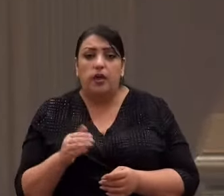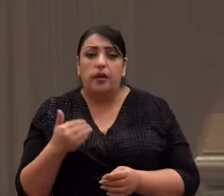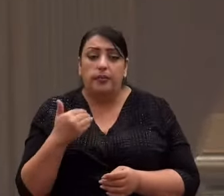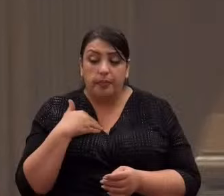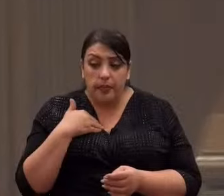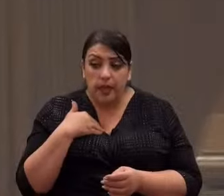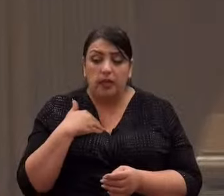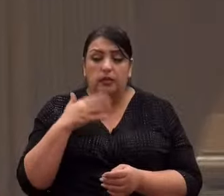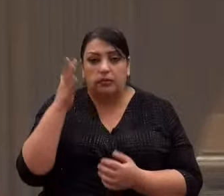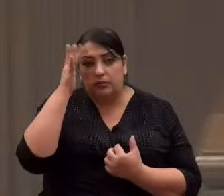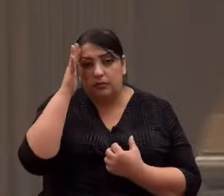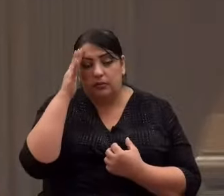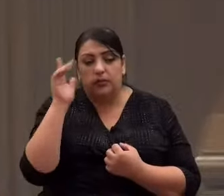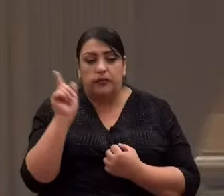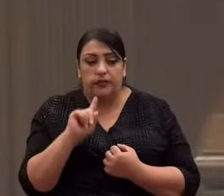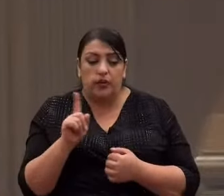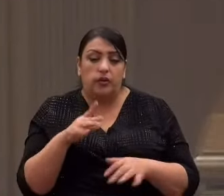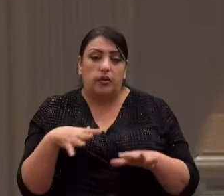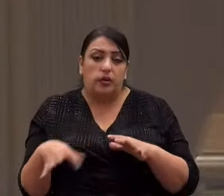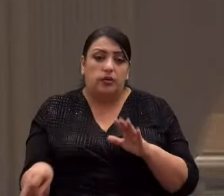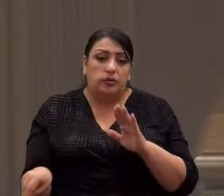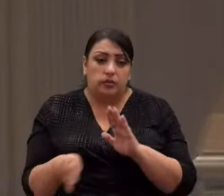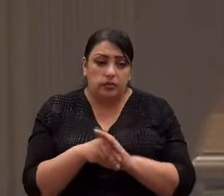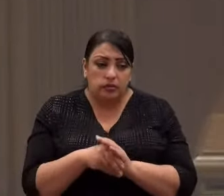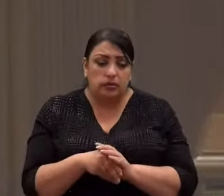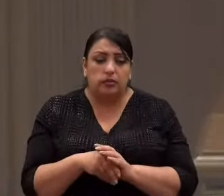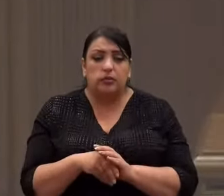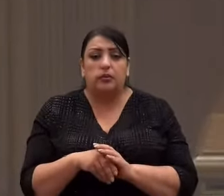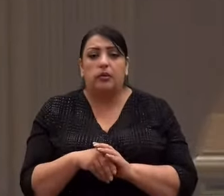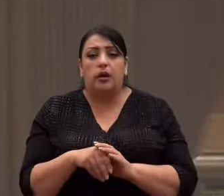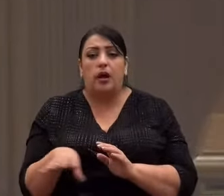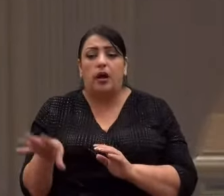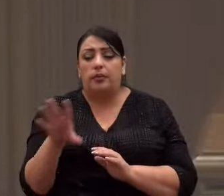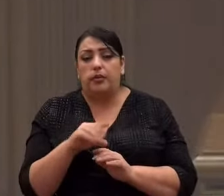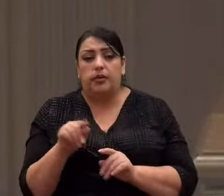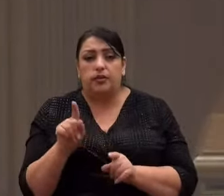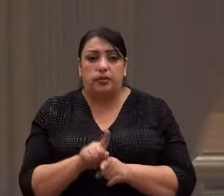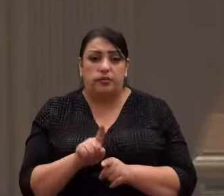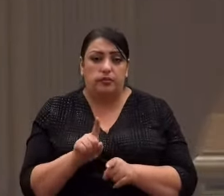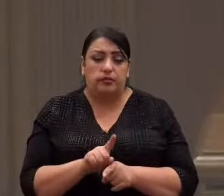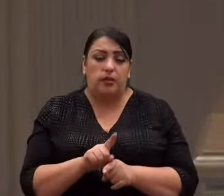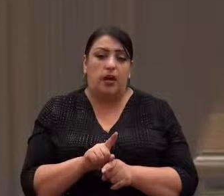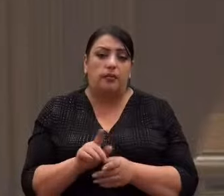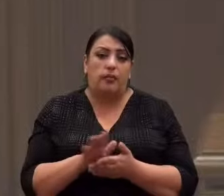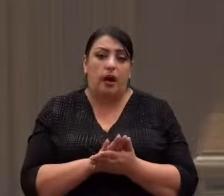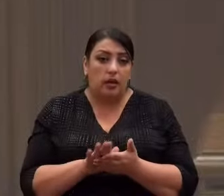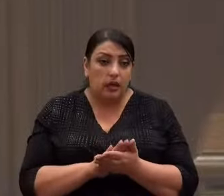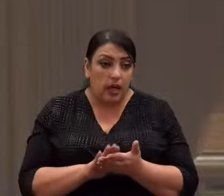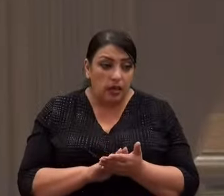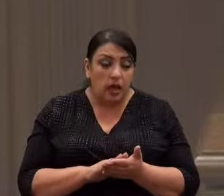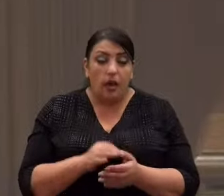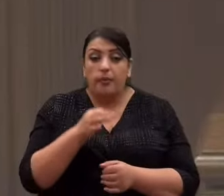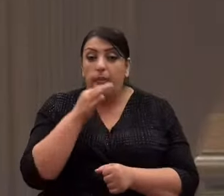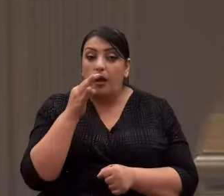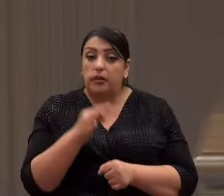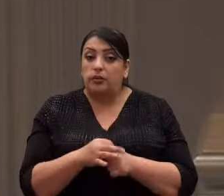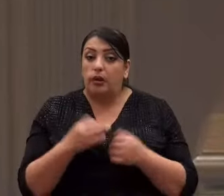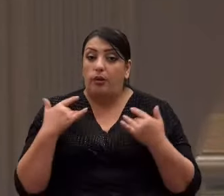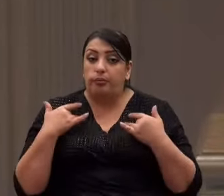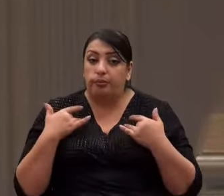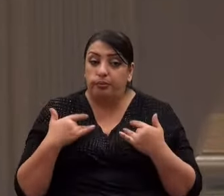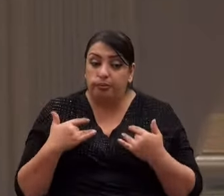առաքելությունը երկրում կոռուպցիայի նկատմամբ զրո հանդուրժողականություն ստեղծելն է, պատասխանատվության,